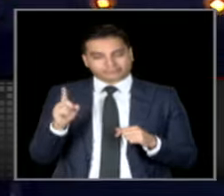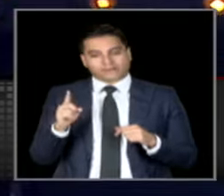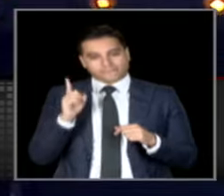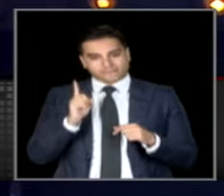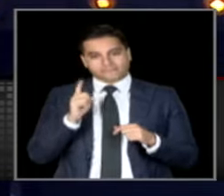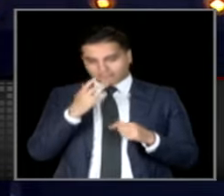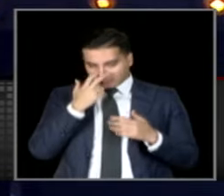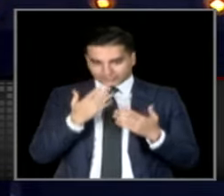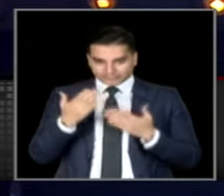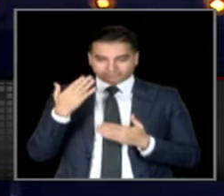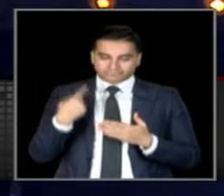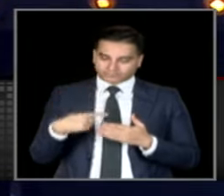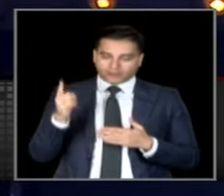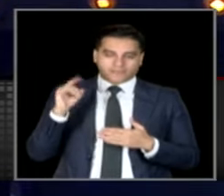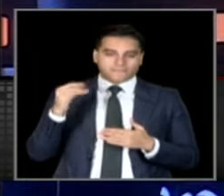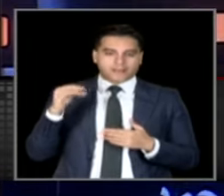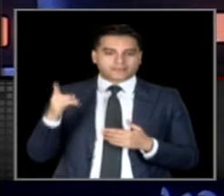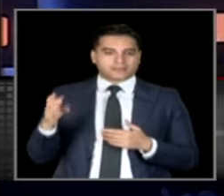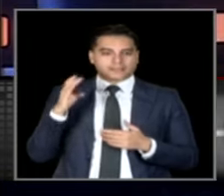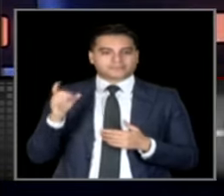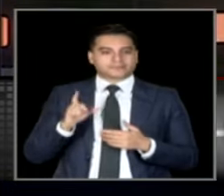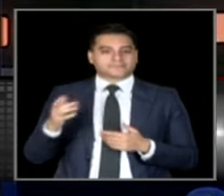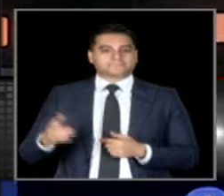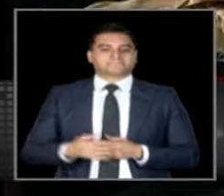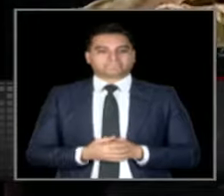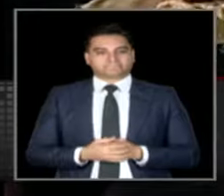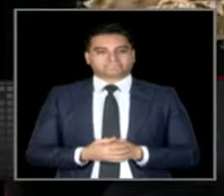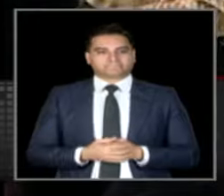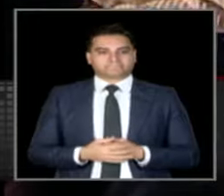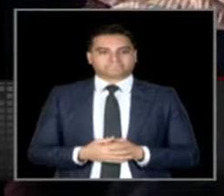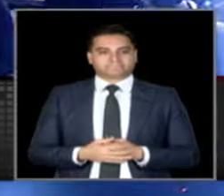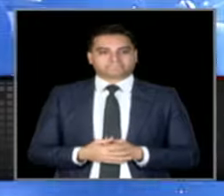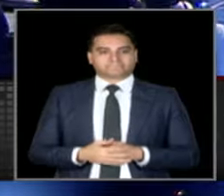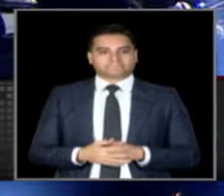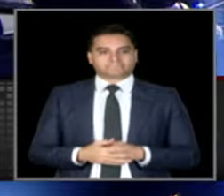قديما ميكادو. محمد محمود إجابة صحيحة.